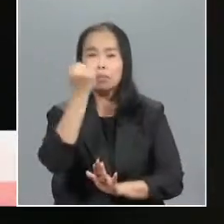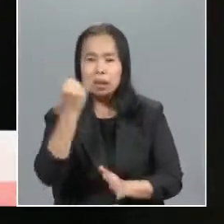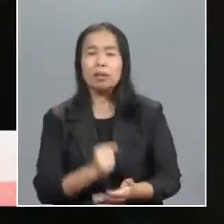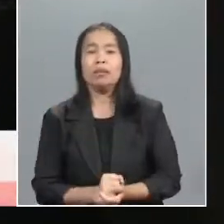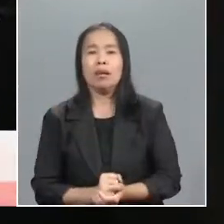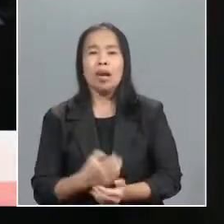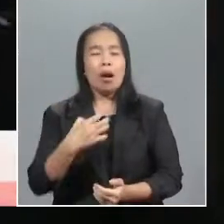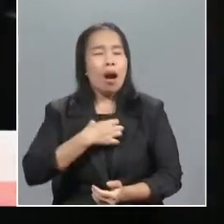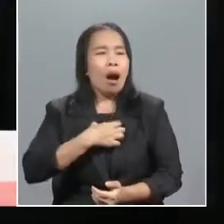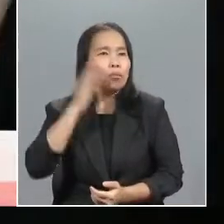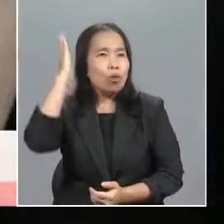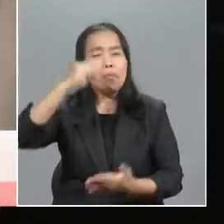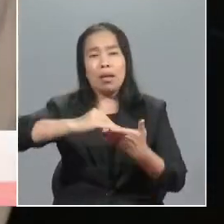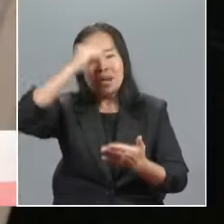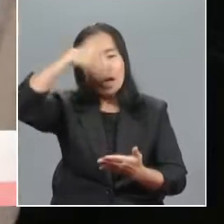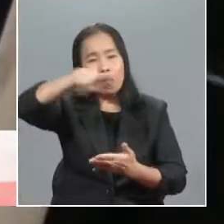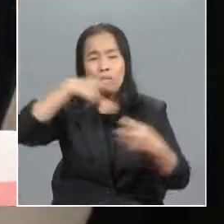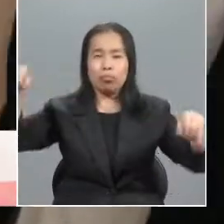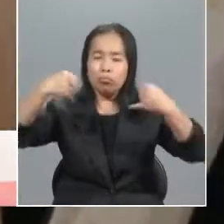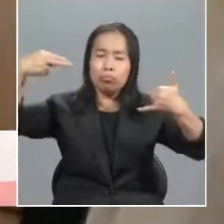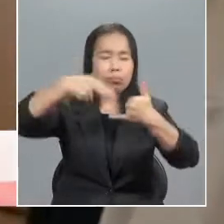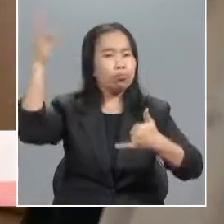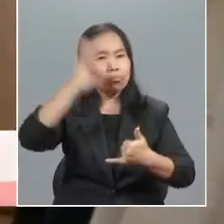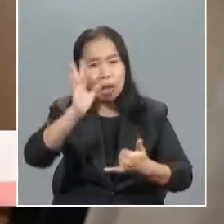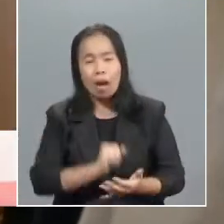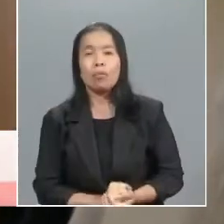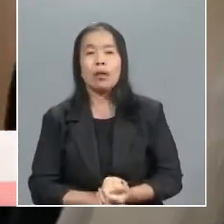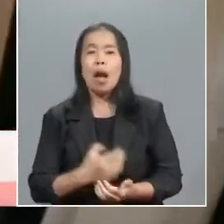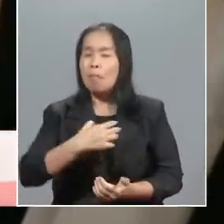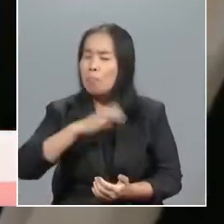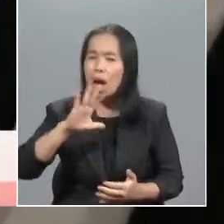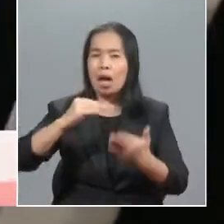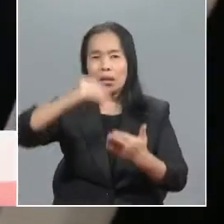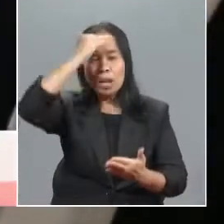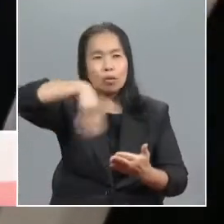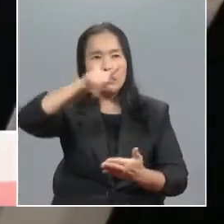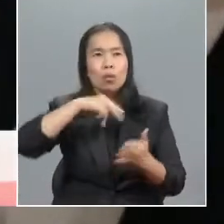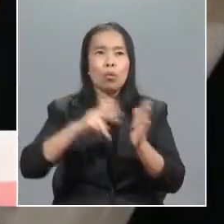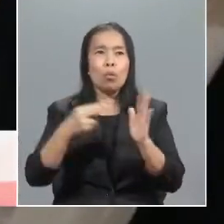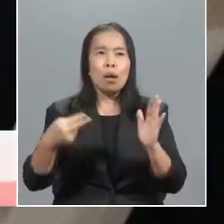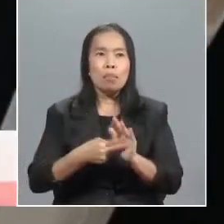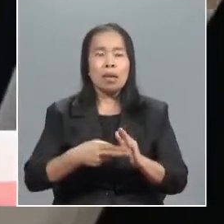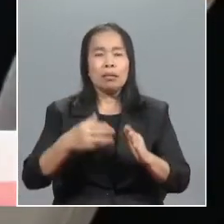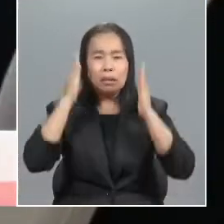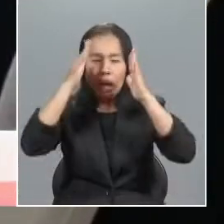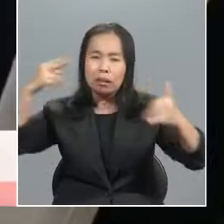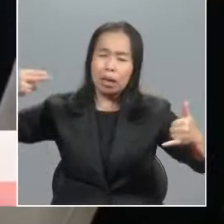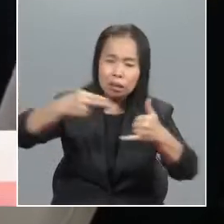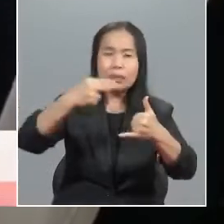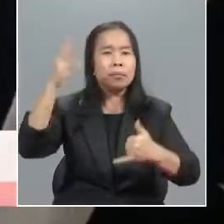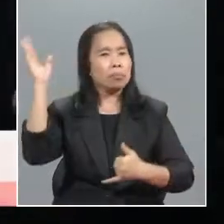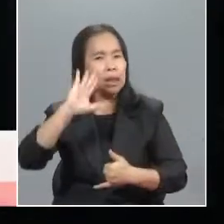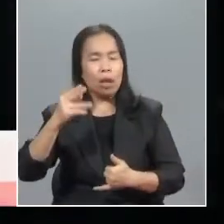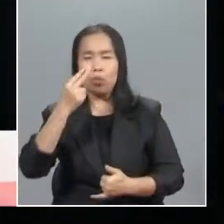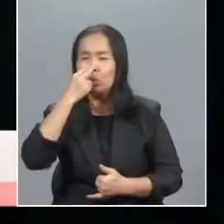ากให้มีนักเรียนคนไหนถูกทำแบบนี้ไม่อยากให้มีนักเรียนคนไหนย่ามใจแล้วก่อเหตุมันโหดร้ายเกินไ